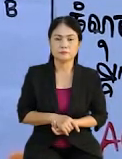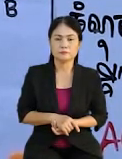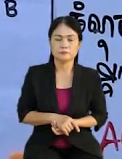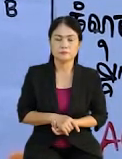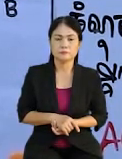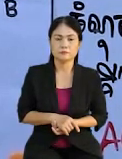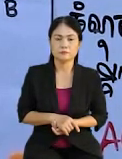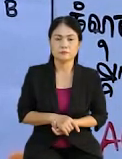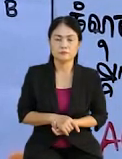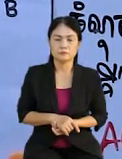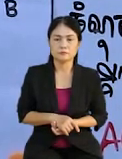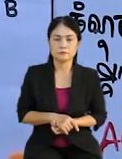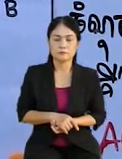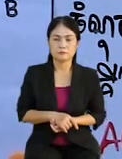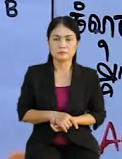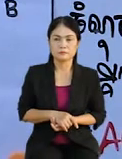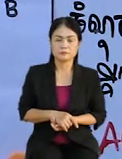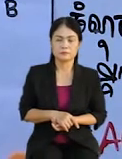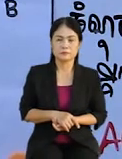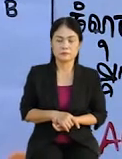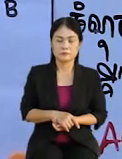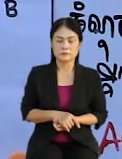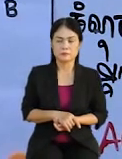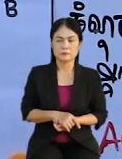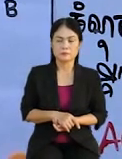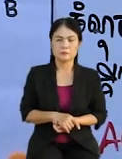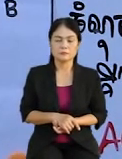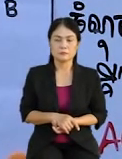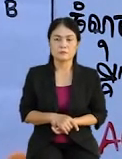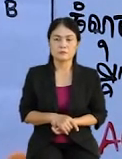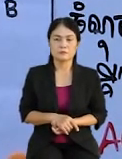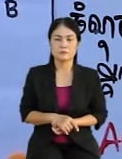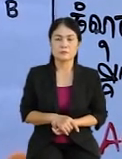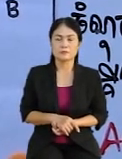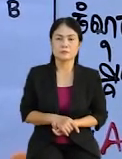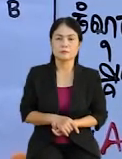và nâng đại chiến